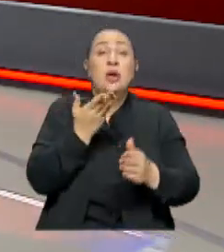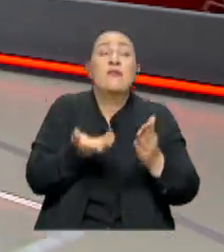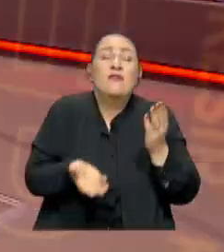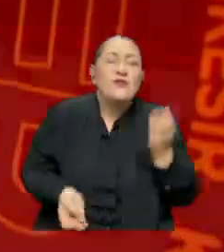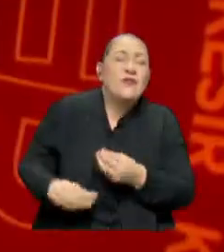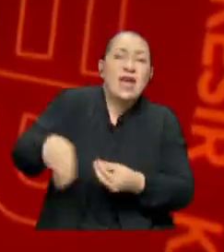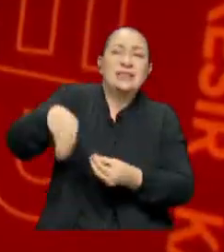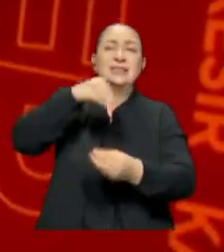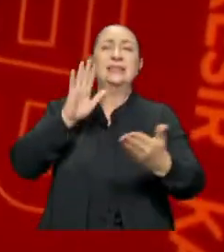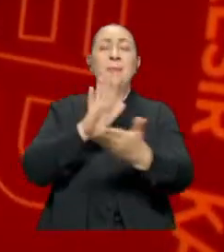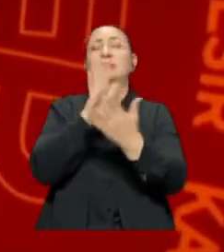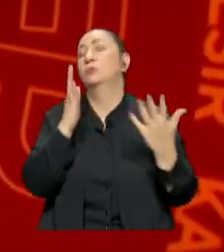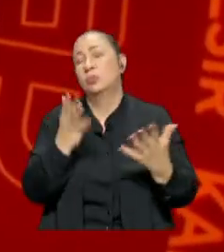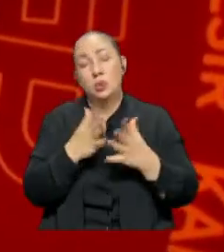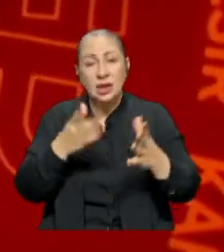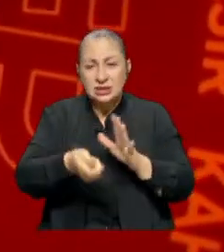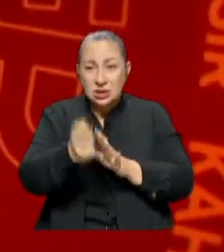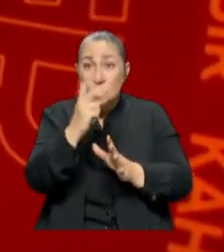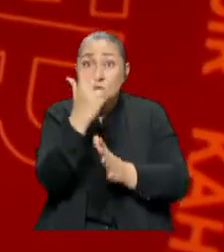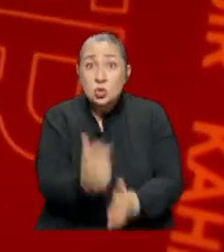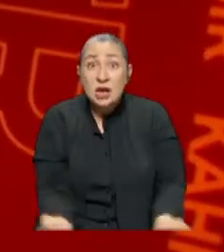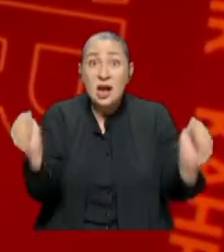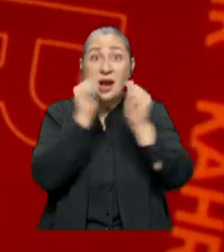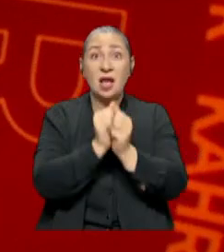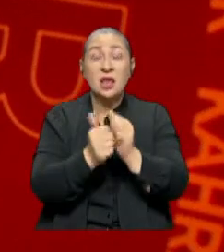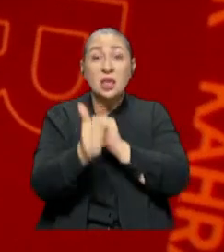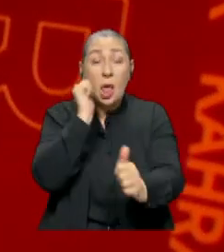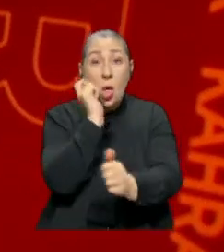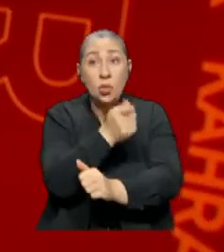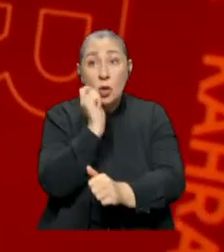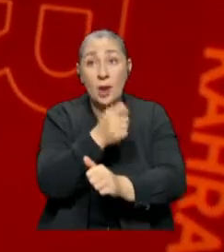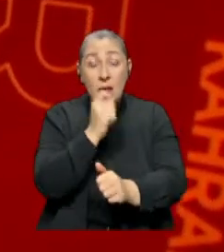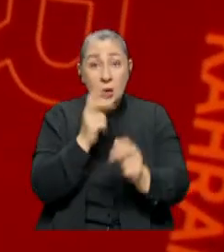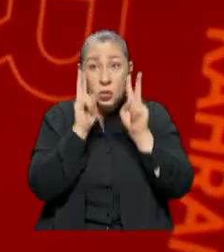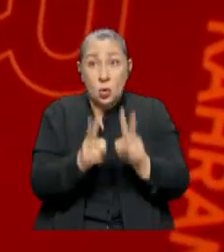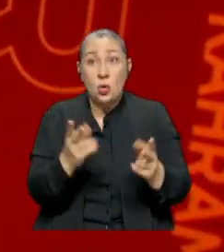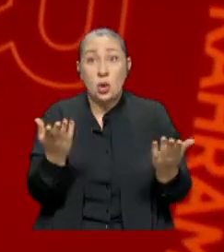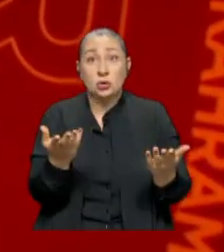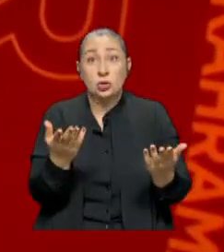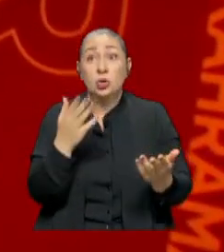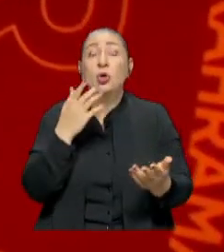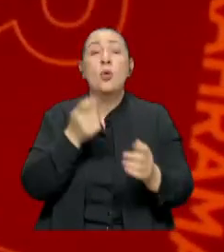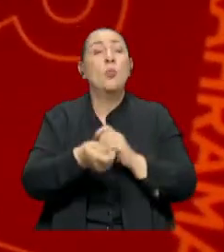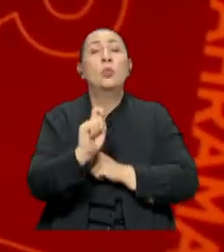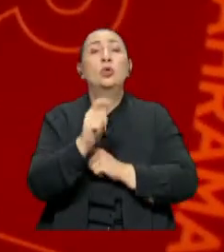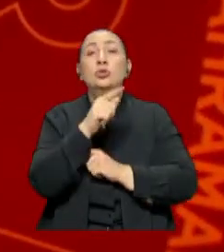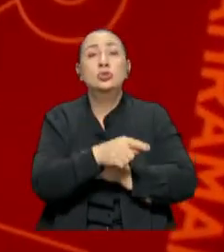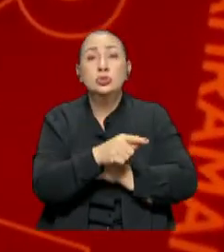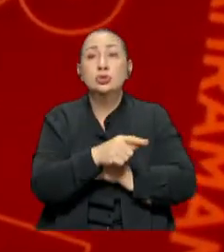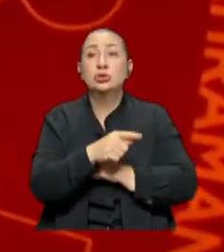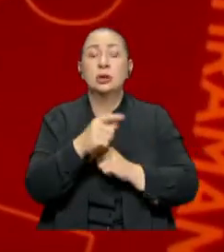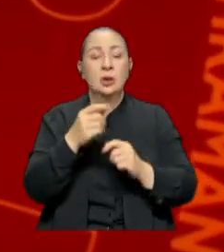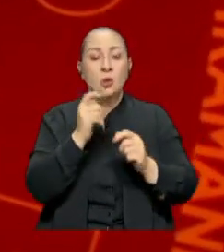tepkisi büyüyor. Çektikleri kredinin neredeyse 3 katı kadar geri ödemeyle karşı karşıyalar. Bursları